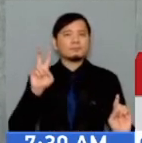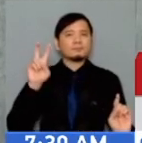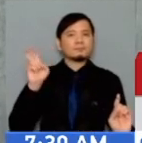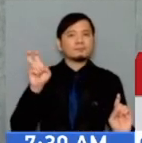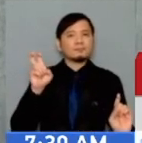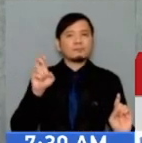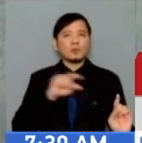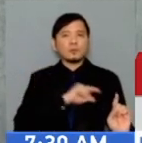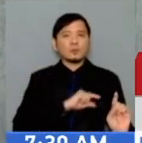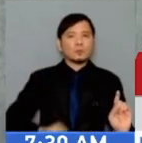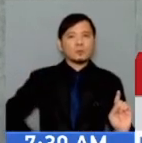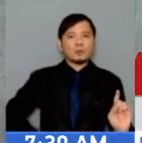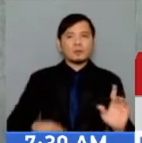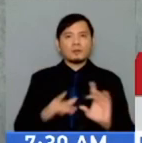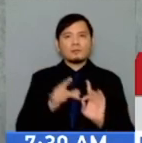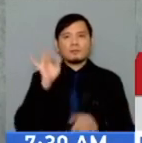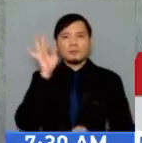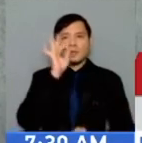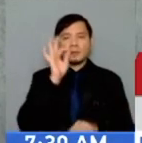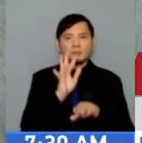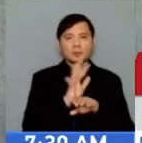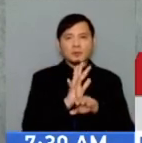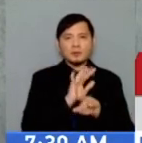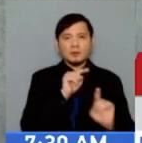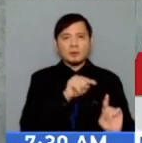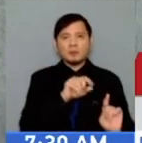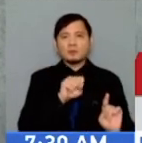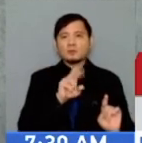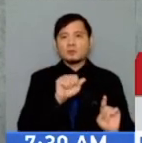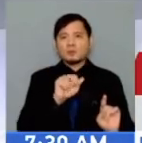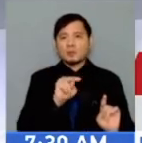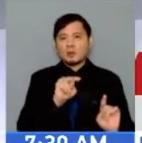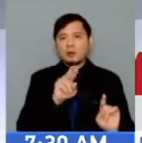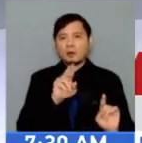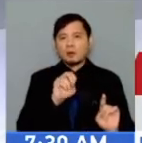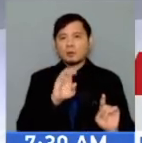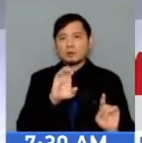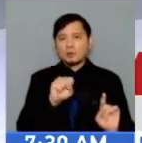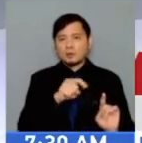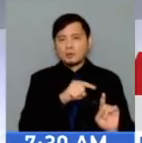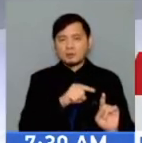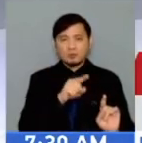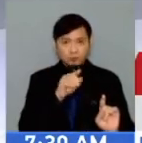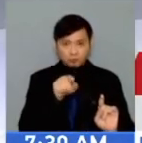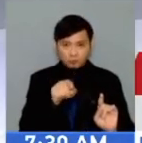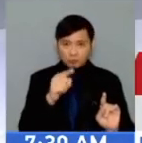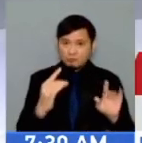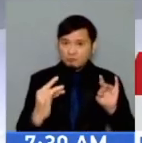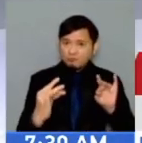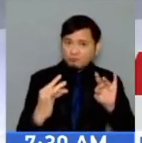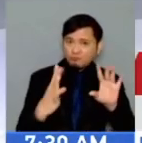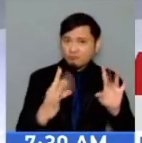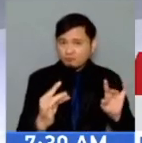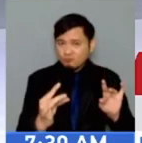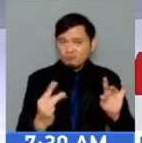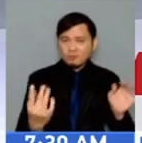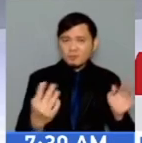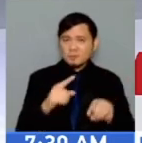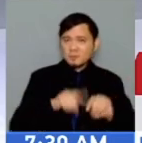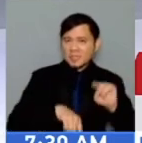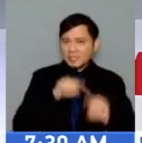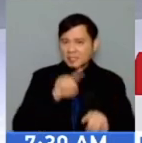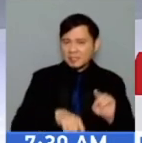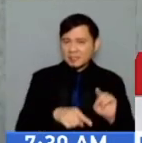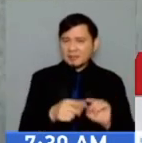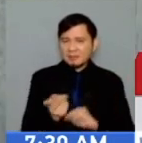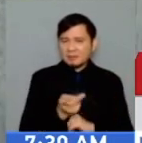At you've had the privilege of knowing her personally bilang isa pong kaibigan. Magpapakwento lamang po kami sana sa inyo, ma'am,